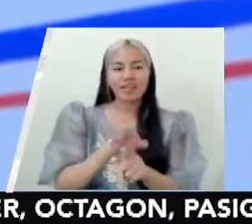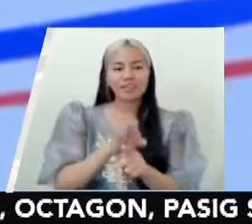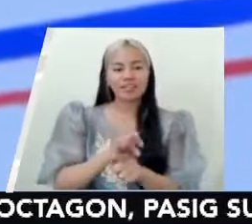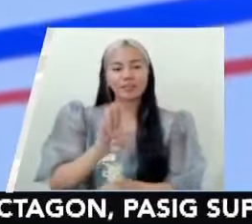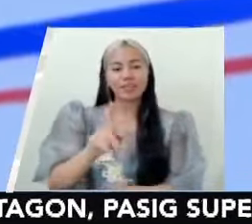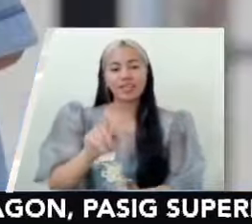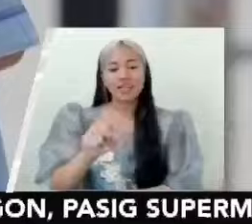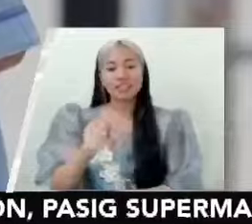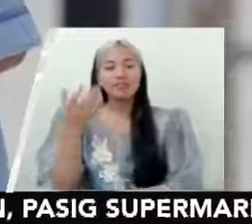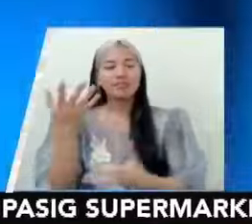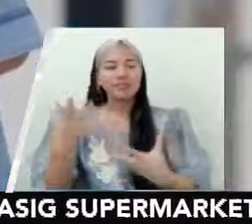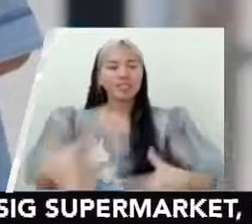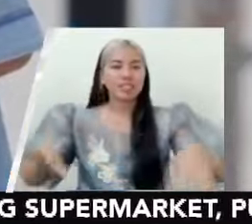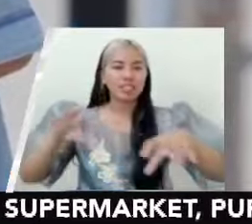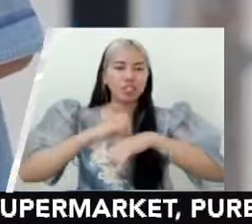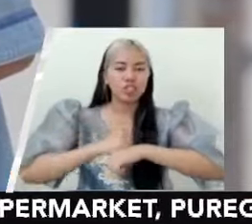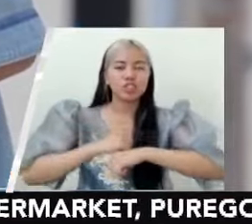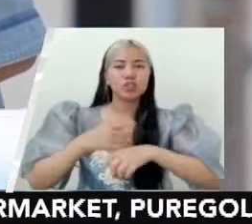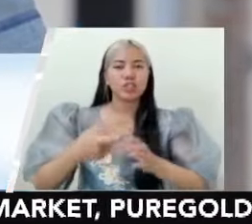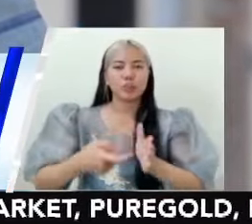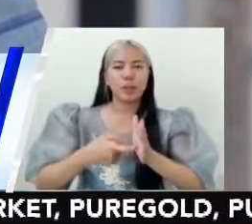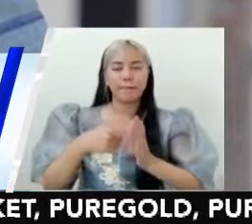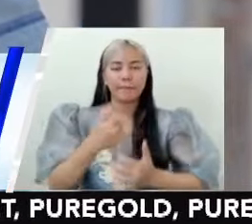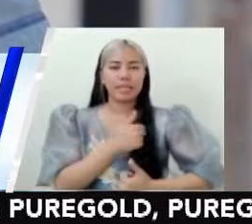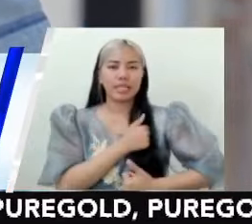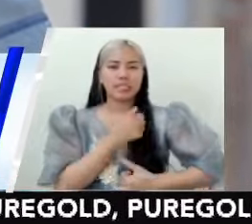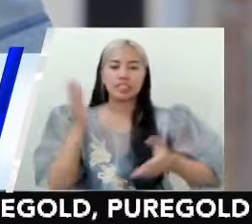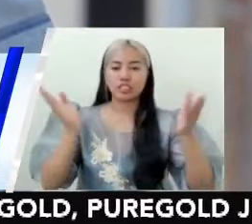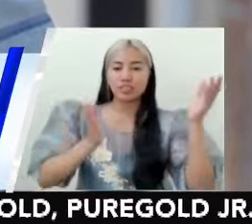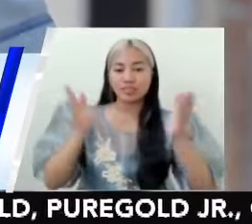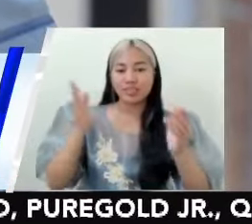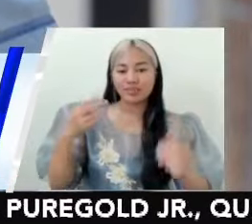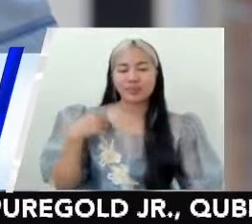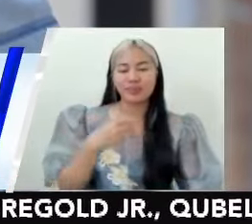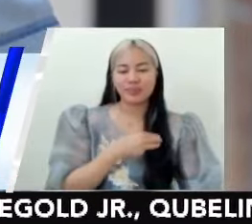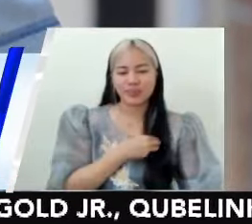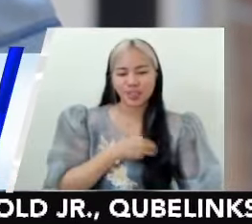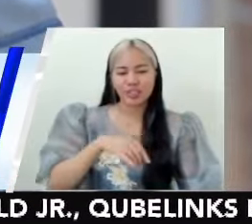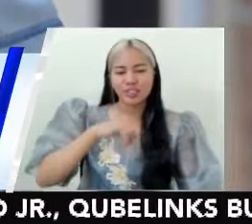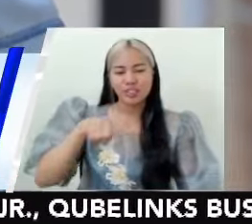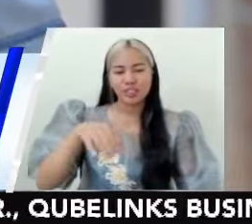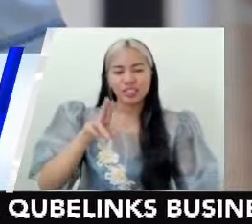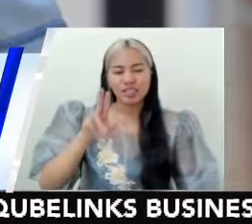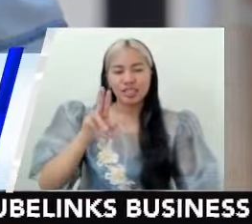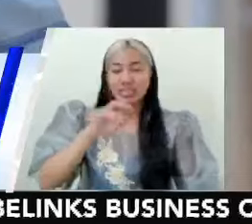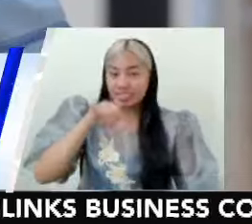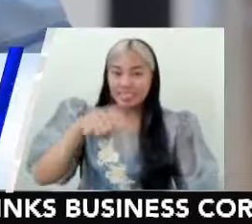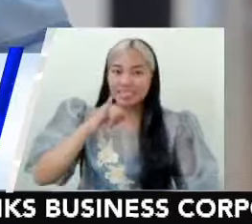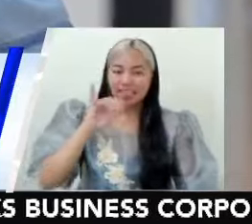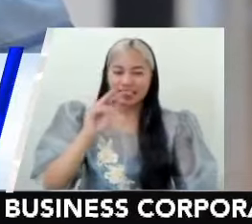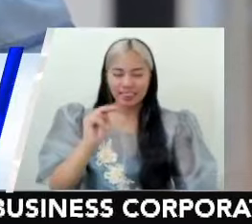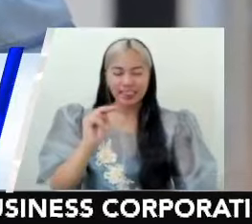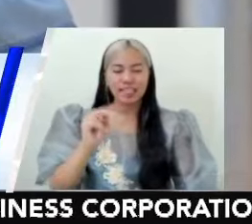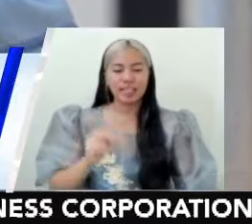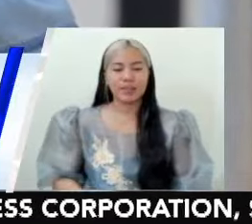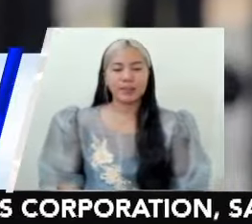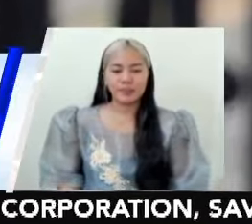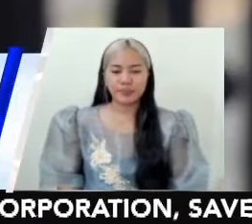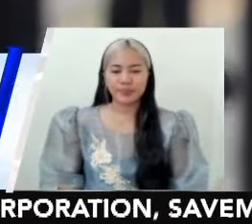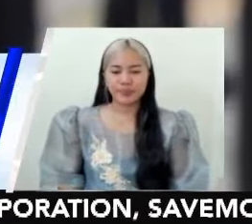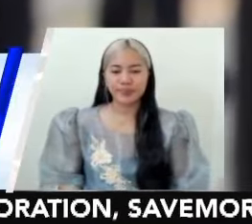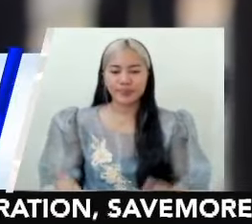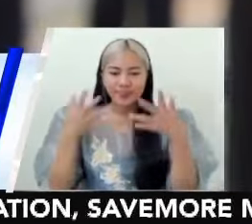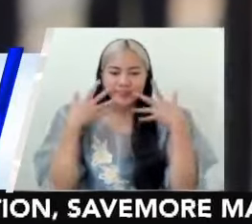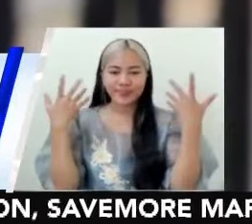Jin. All smiles ang worldwide handsome ng salubungin ng iba pang BTS members. Bago